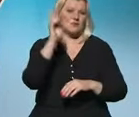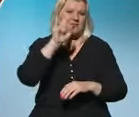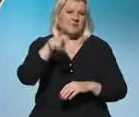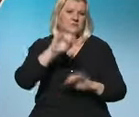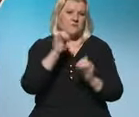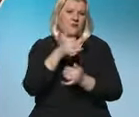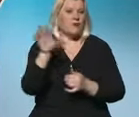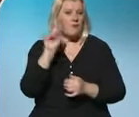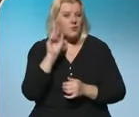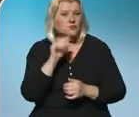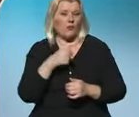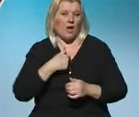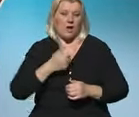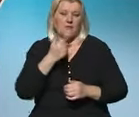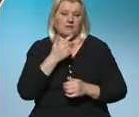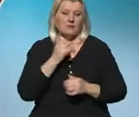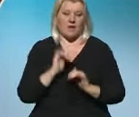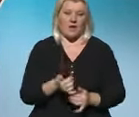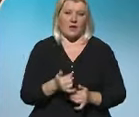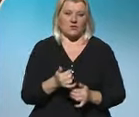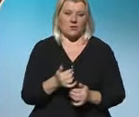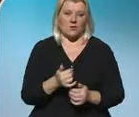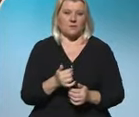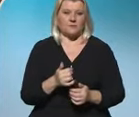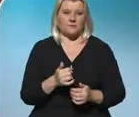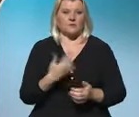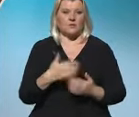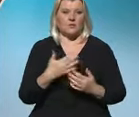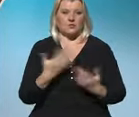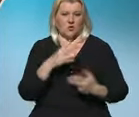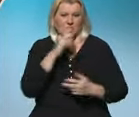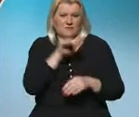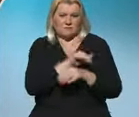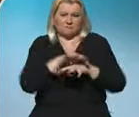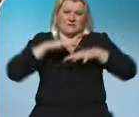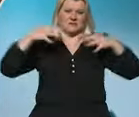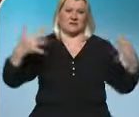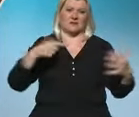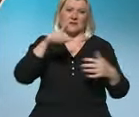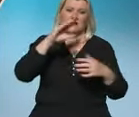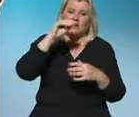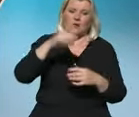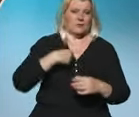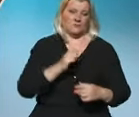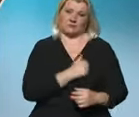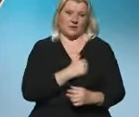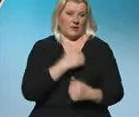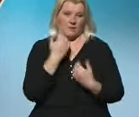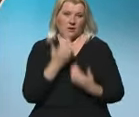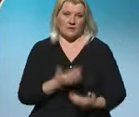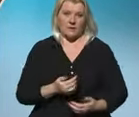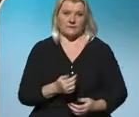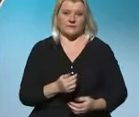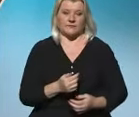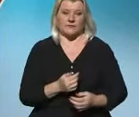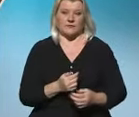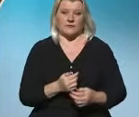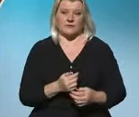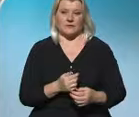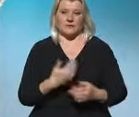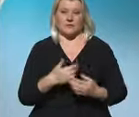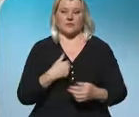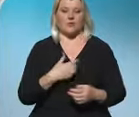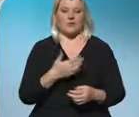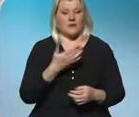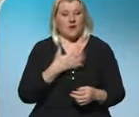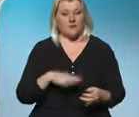na obrazovce a je to pro mě v podstatě stejný jako klip. Takže já konkrétně i mám pak radši, když můžu střídat být na